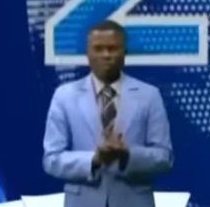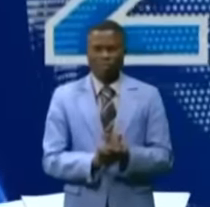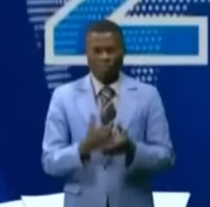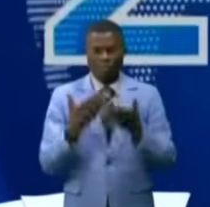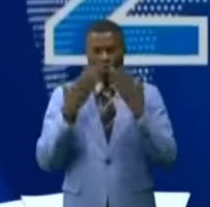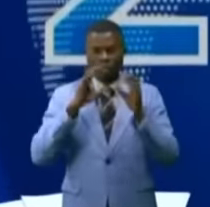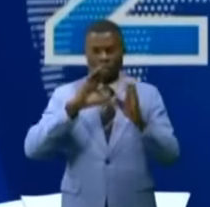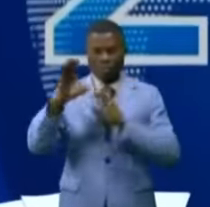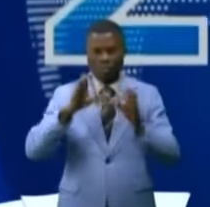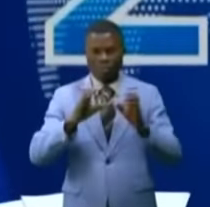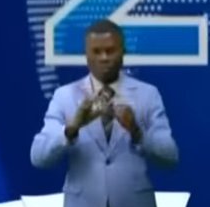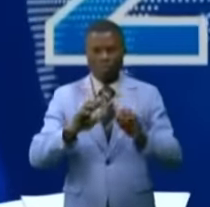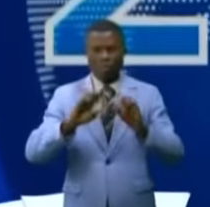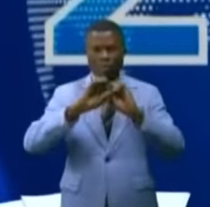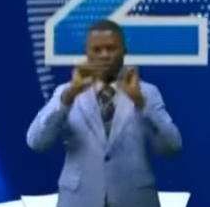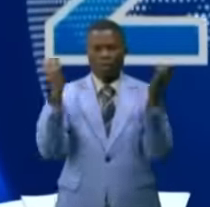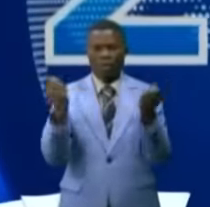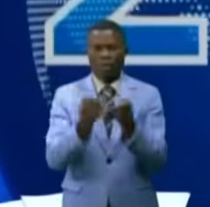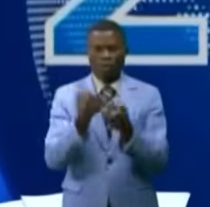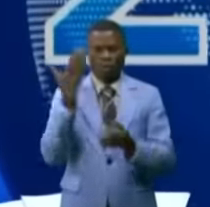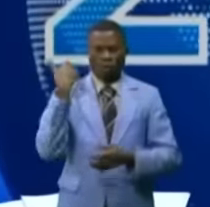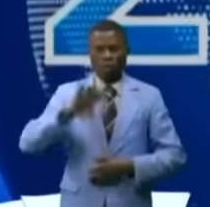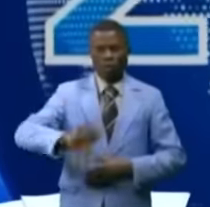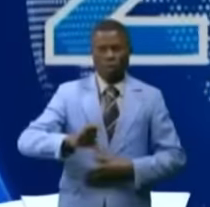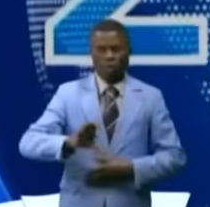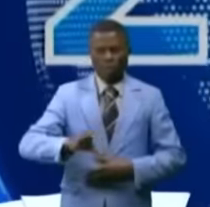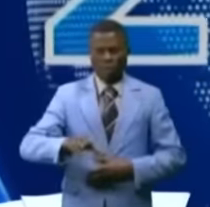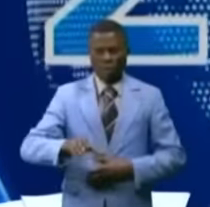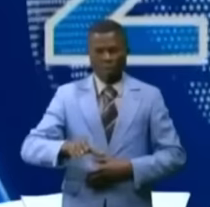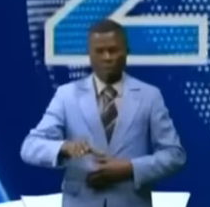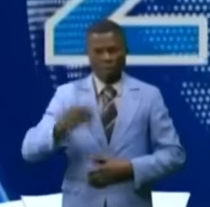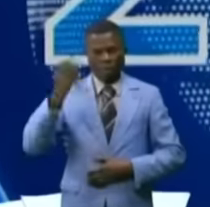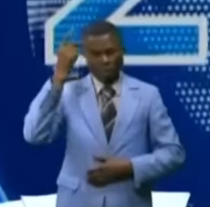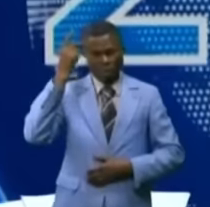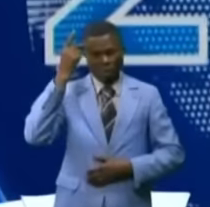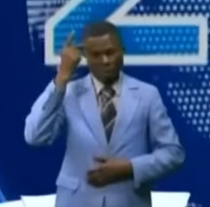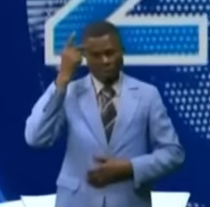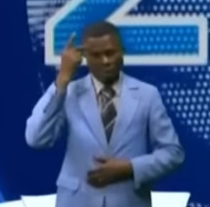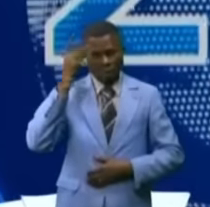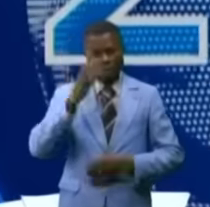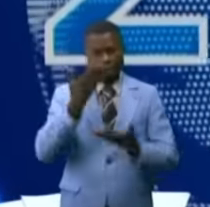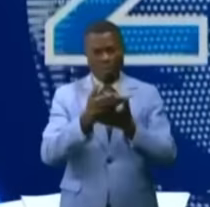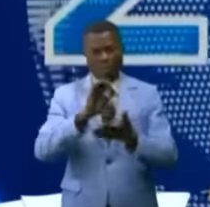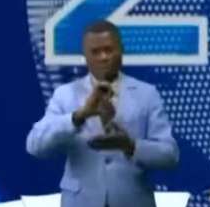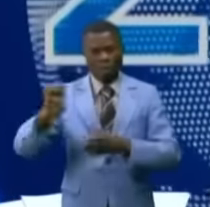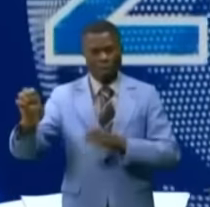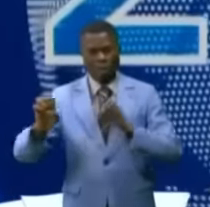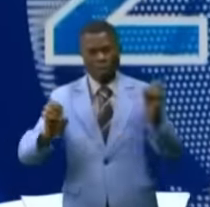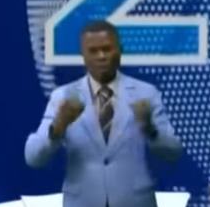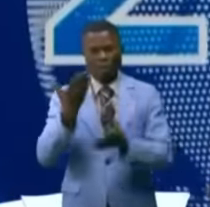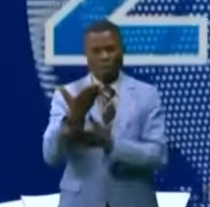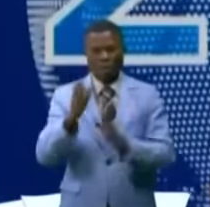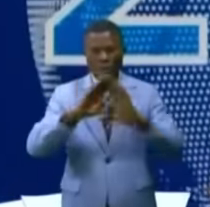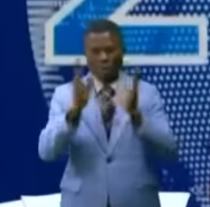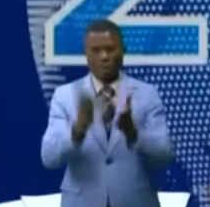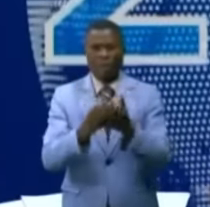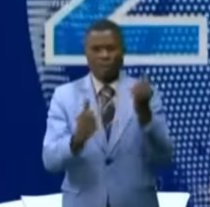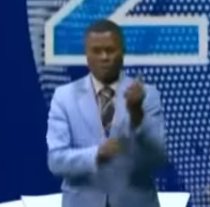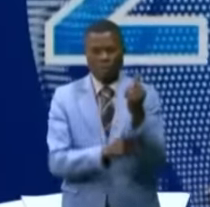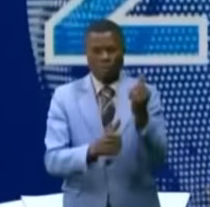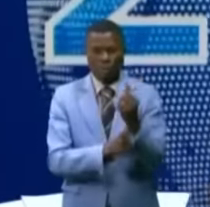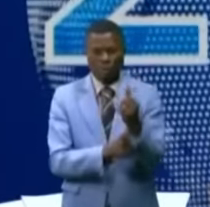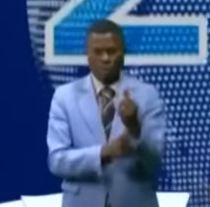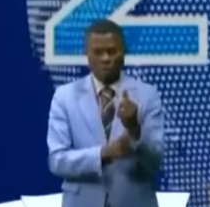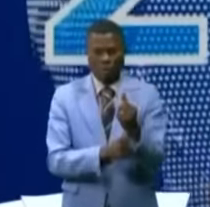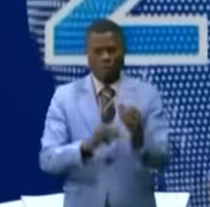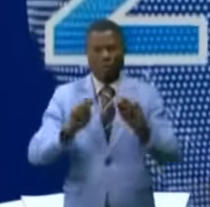Et ce communiqué, la régie des OSA, direction régionale de Kinshasa Ouest, informe ses abonnés de la partie Ouest que